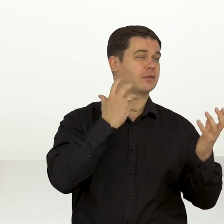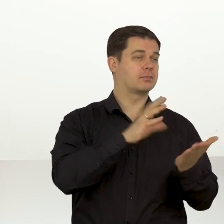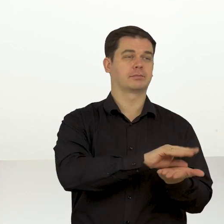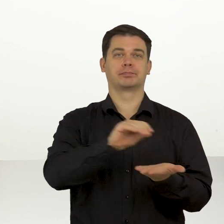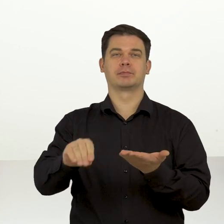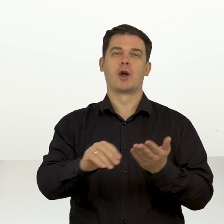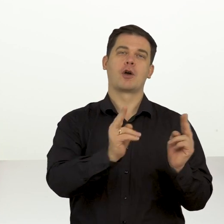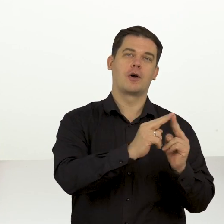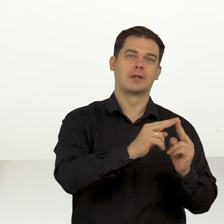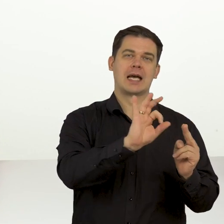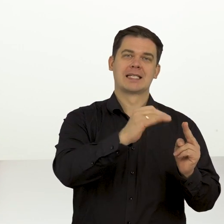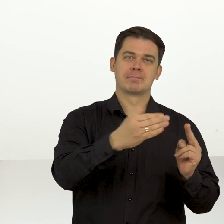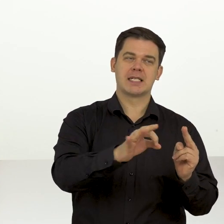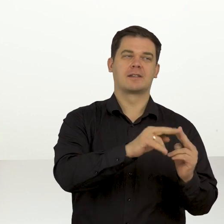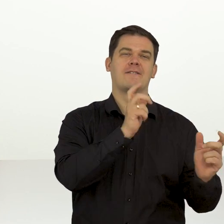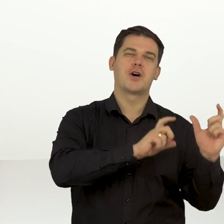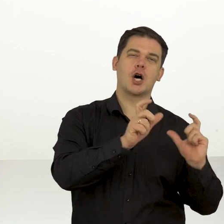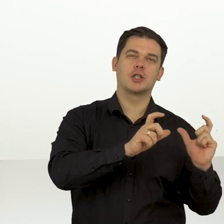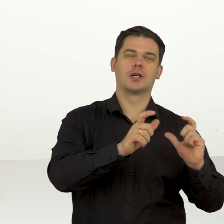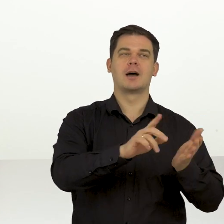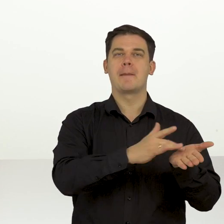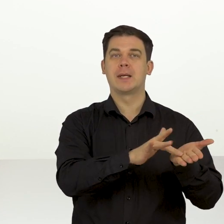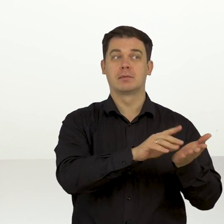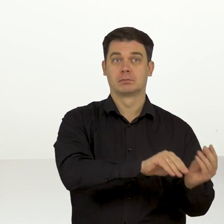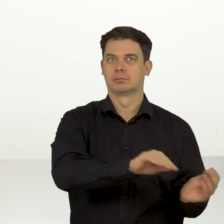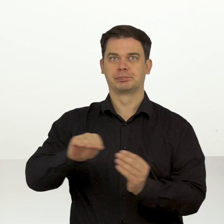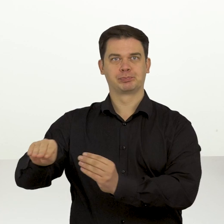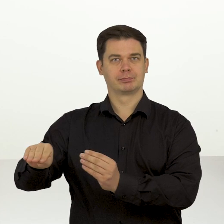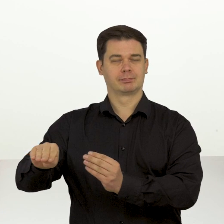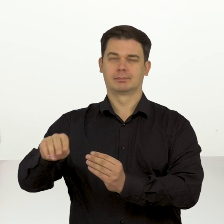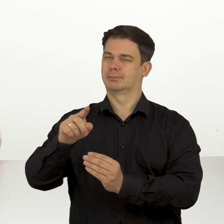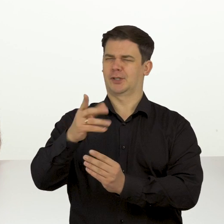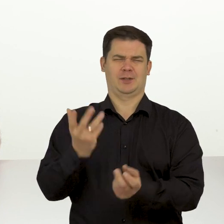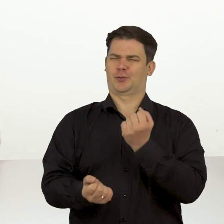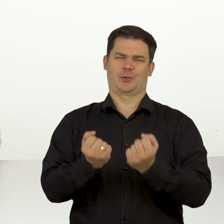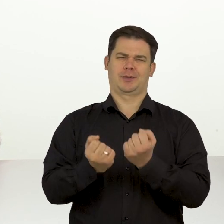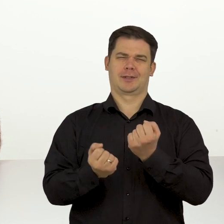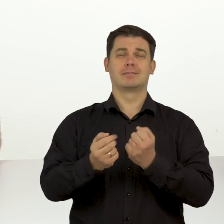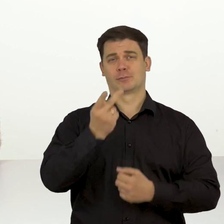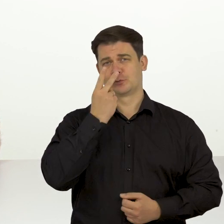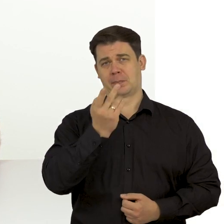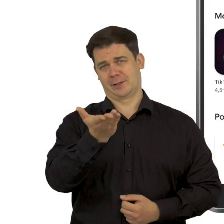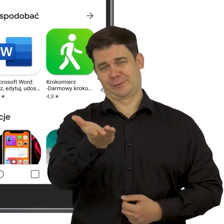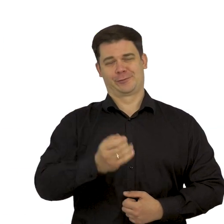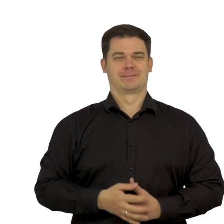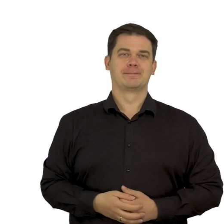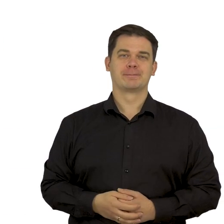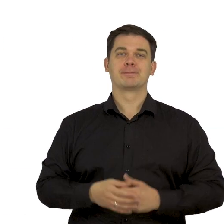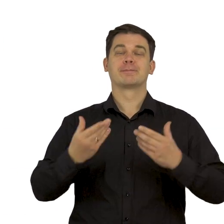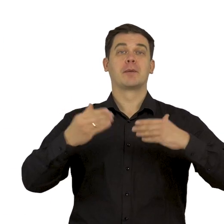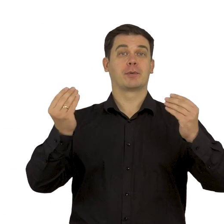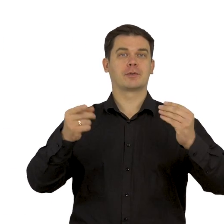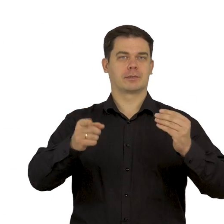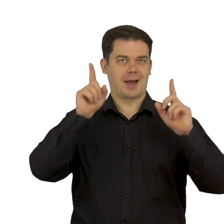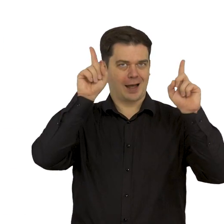takie jak kontakty, SMS-y, zdjęcia czy aplikacje. Wbrew pozorom nie jest to takie trudne. Sami zobaczcie. Zacznijmy